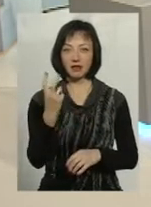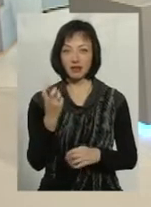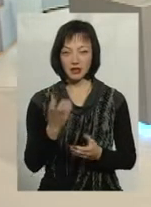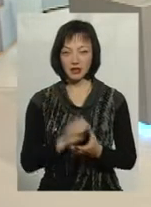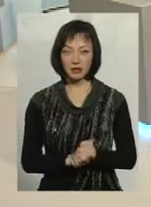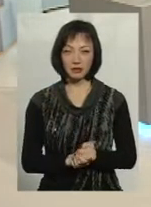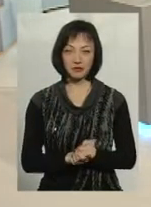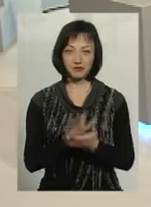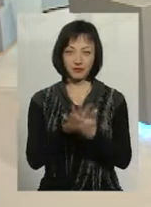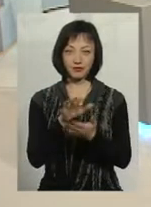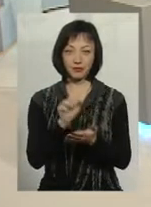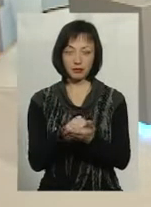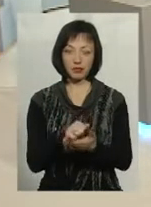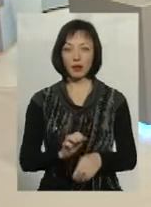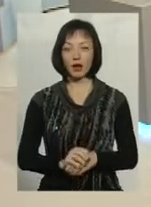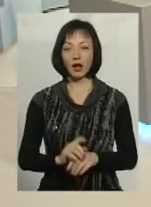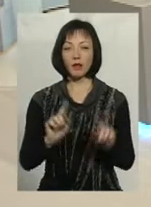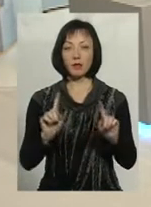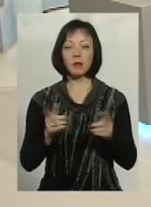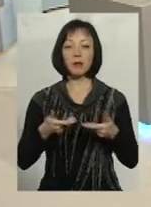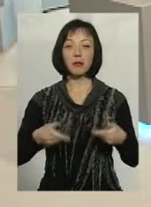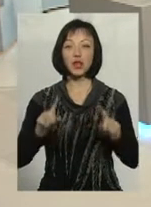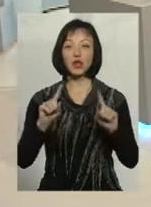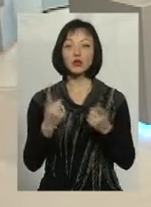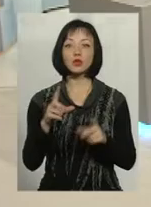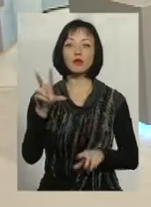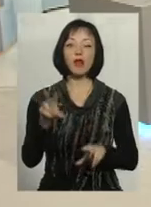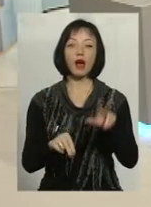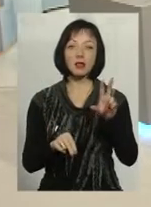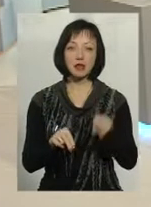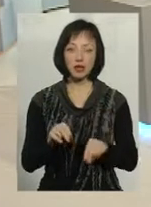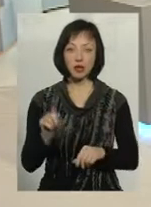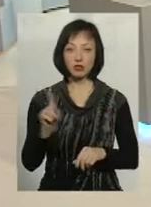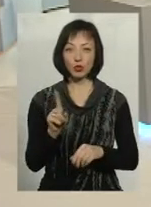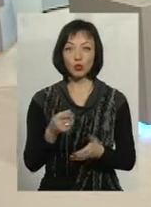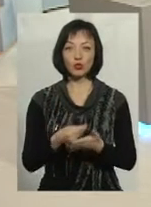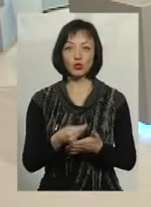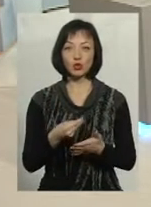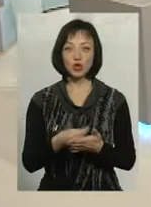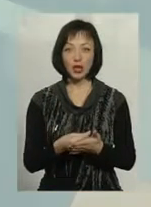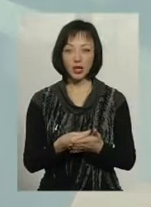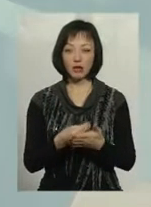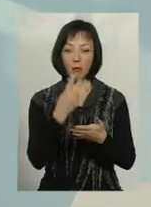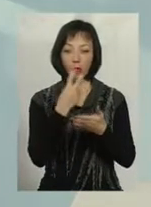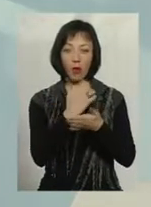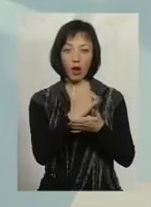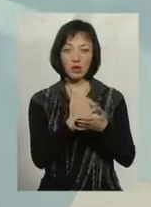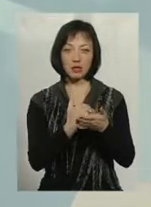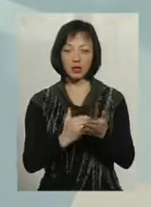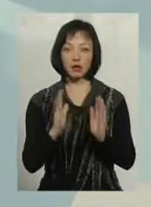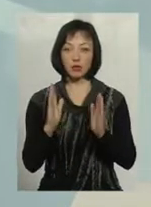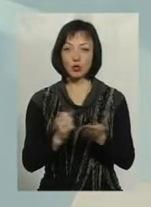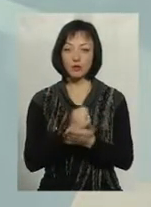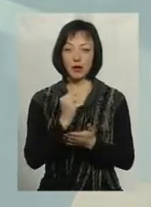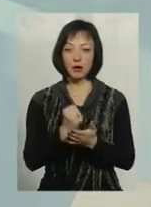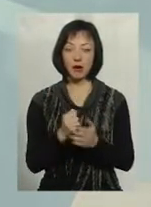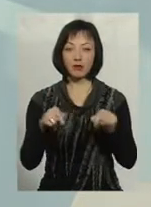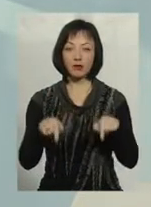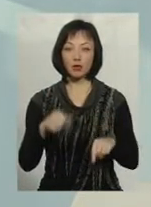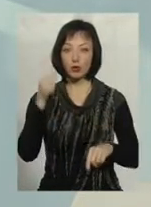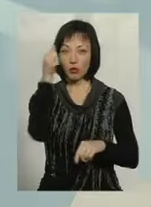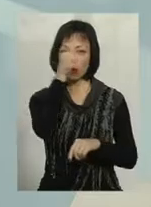в цьому законі, в цих змінах, дуже багато інших норм, які узаконили